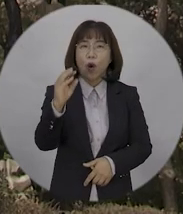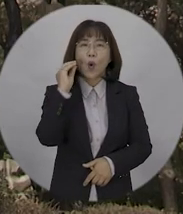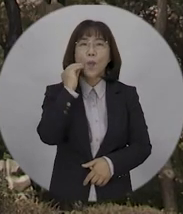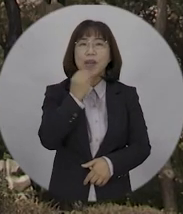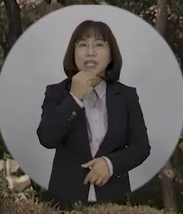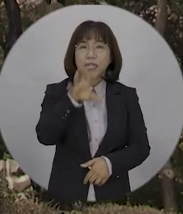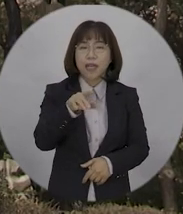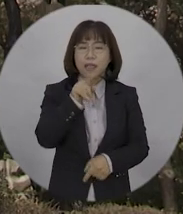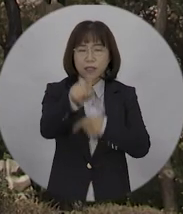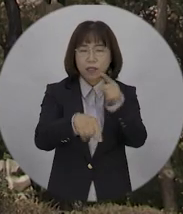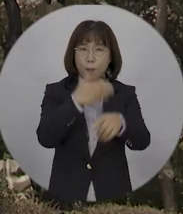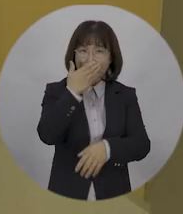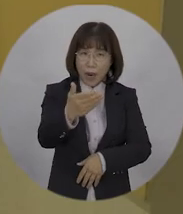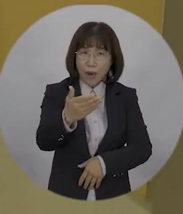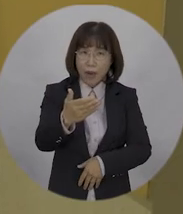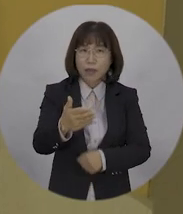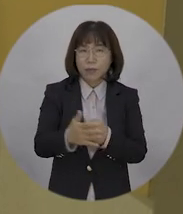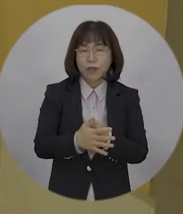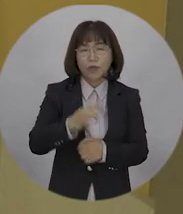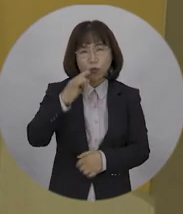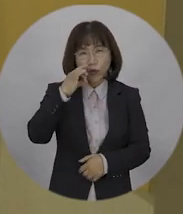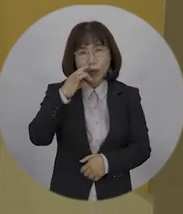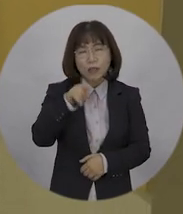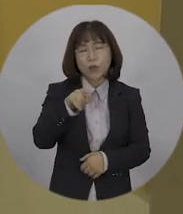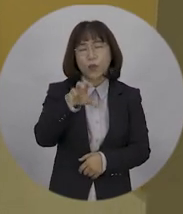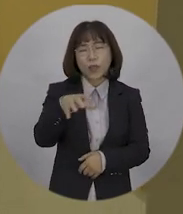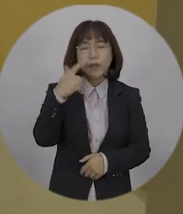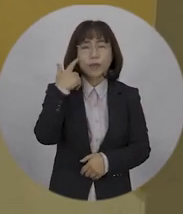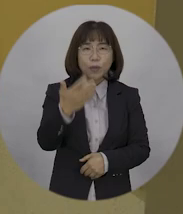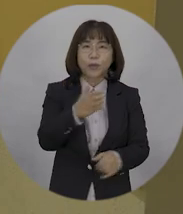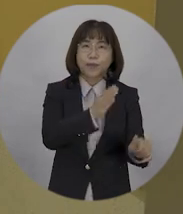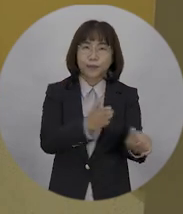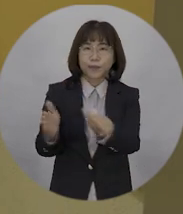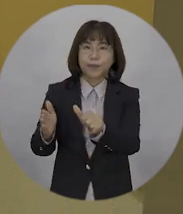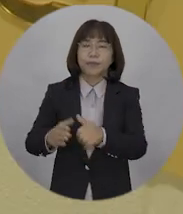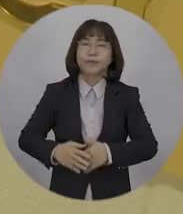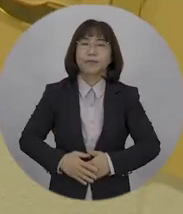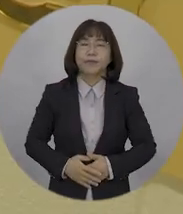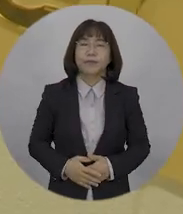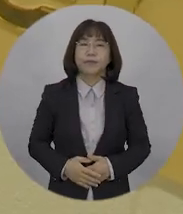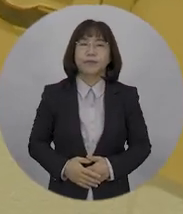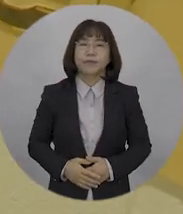교육에 대한 자세한 사항은 방석의 영상 미디어 센터로 문의하면 됩니다